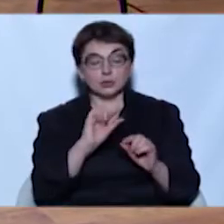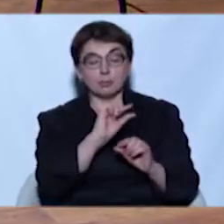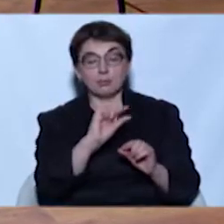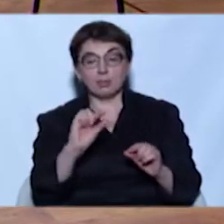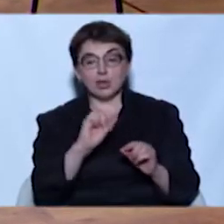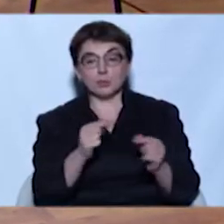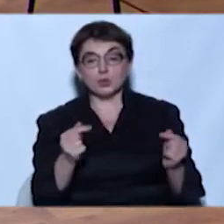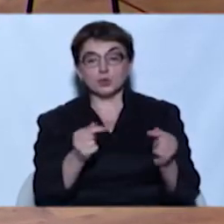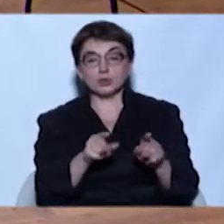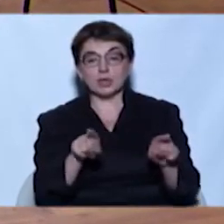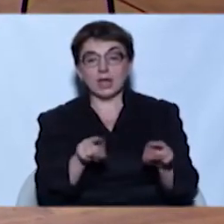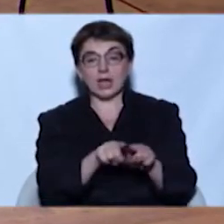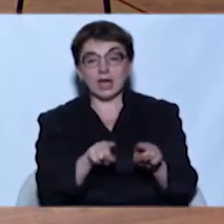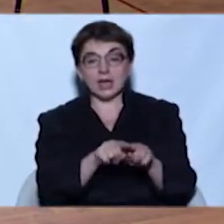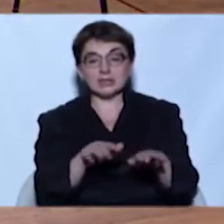ფილები აი ამ